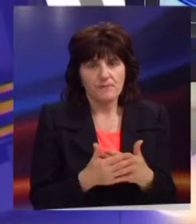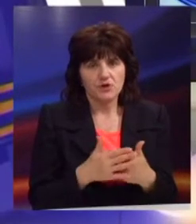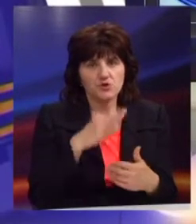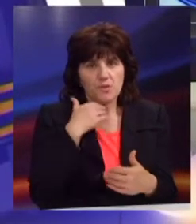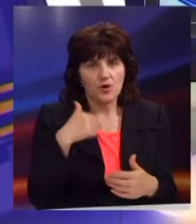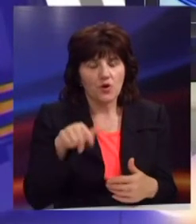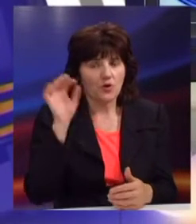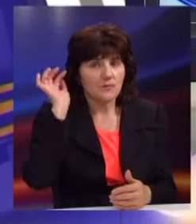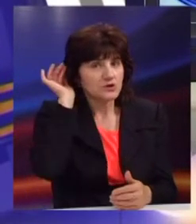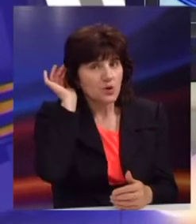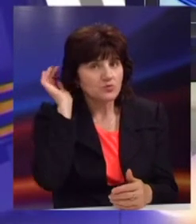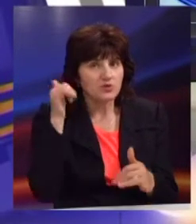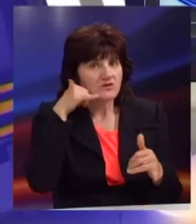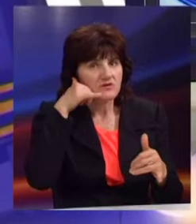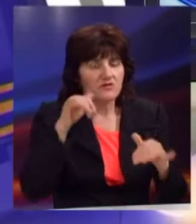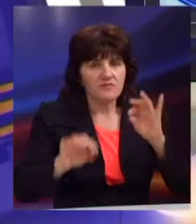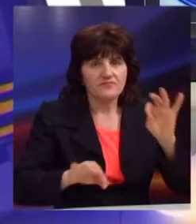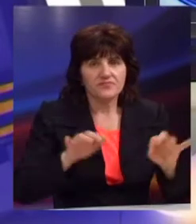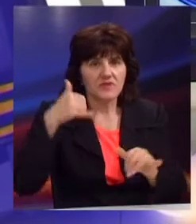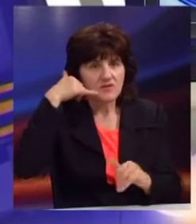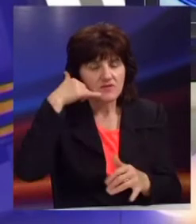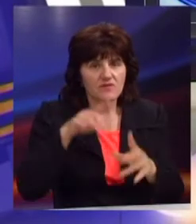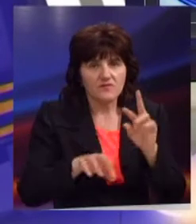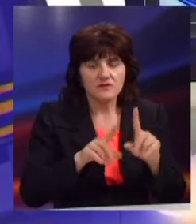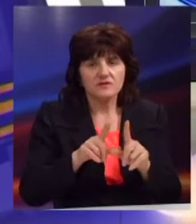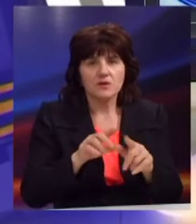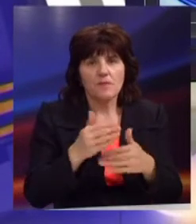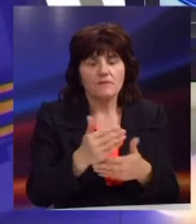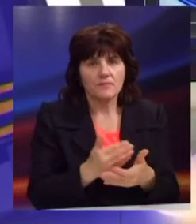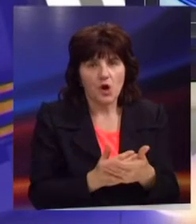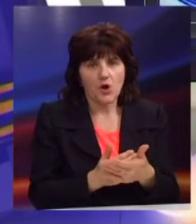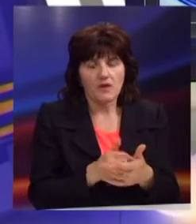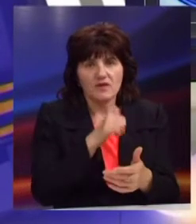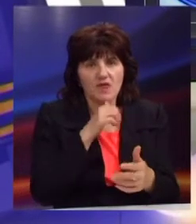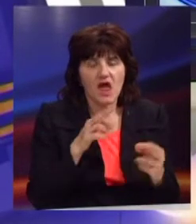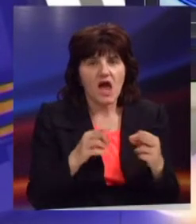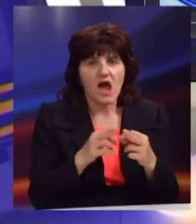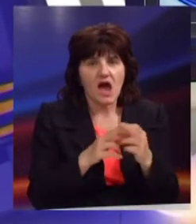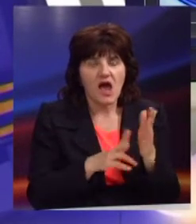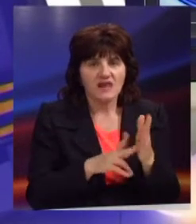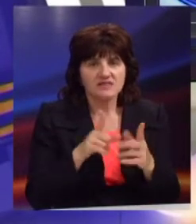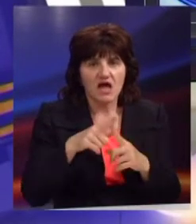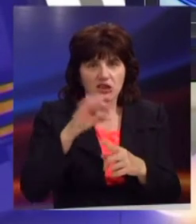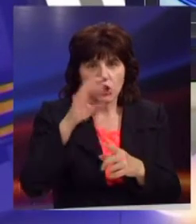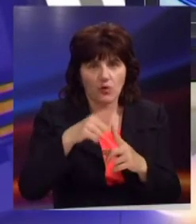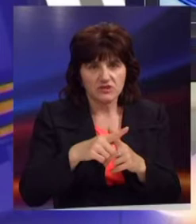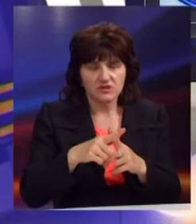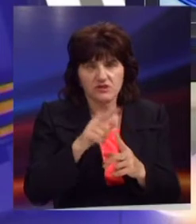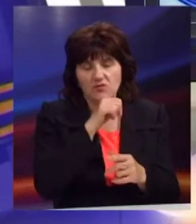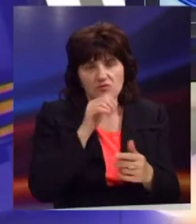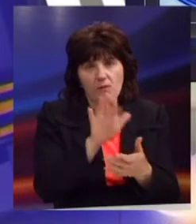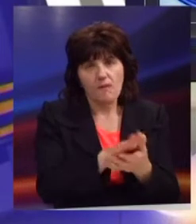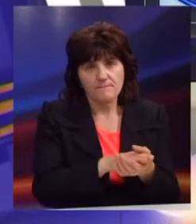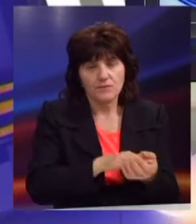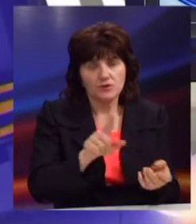Među mnogim slušaocima koji se svakodnevno javljaju sa predlozima koji utiču na formiranje našeg programa jeste i Anica Tot, koja je od samog